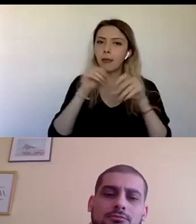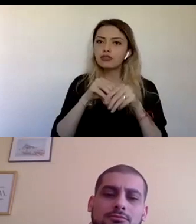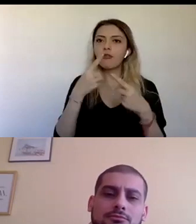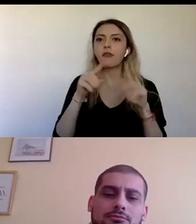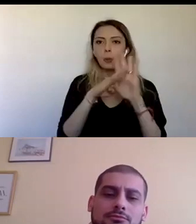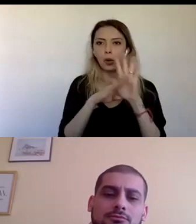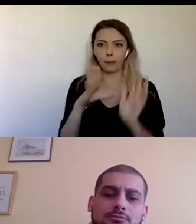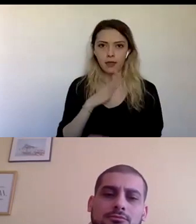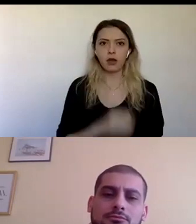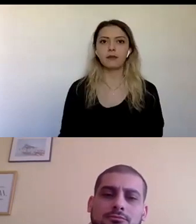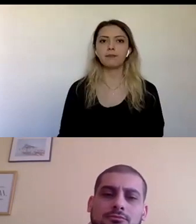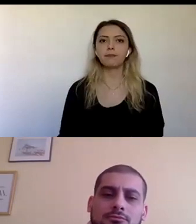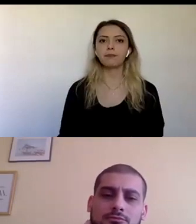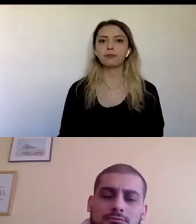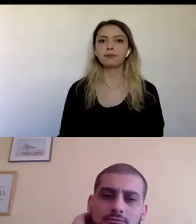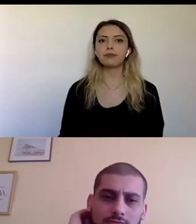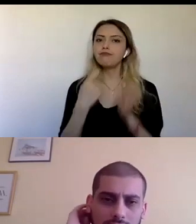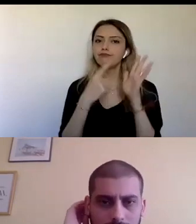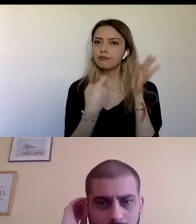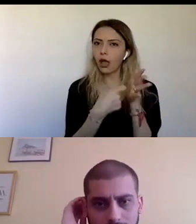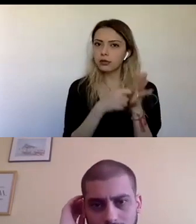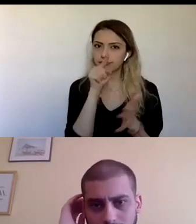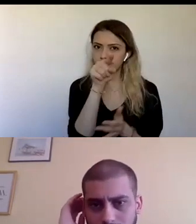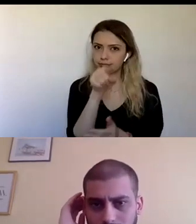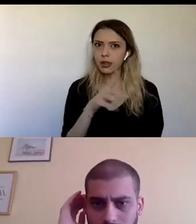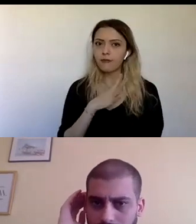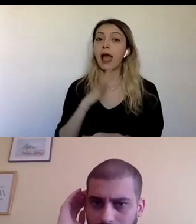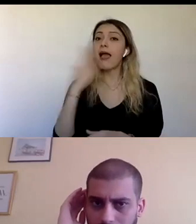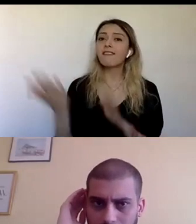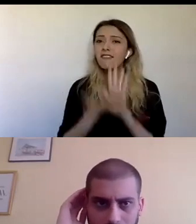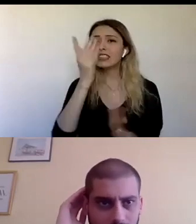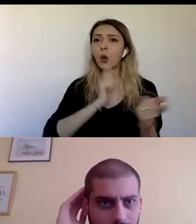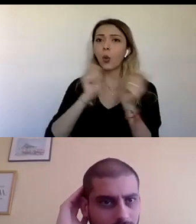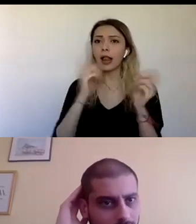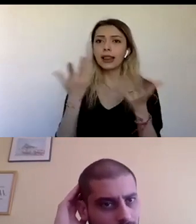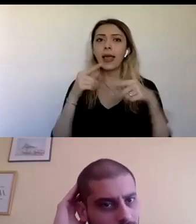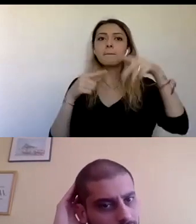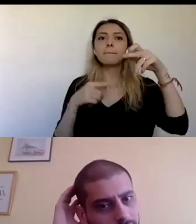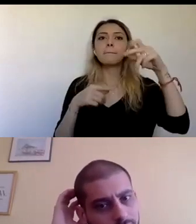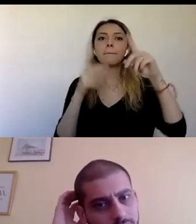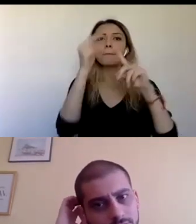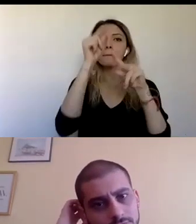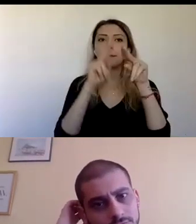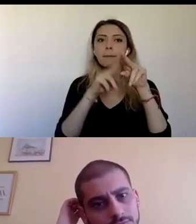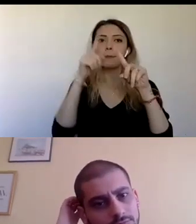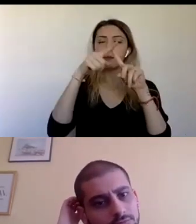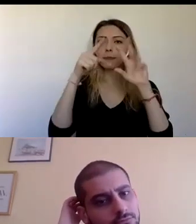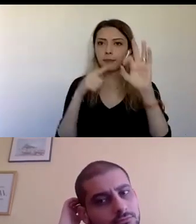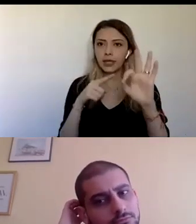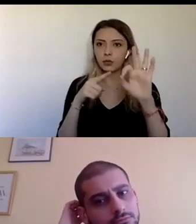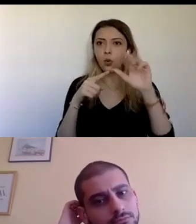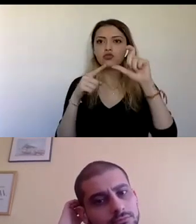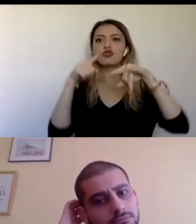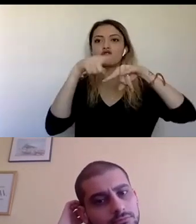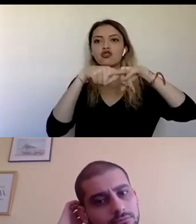Çok ayrıntısına girmeyeceğim. Ama en çok kullanılanları sizin için buraya yazmak istedim. Pictochart biri.